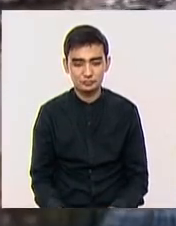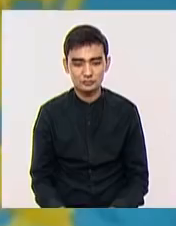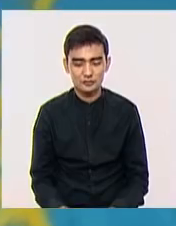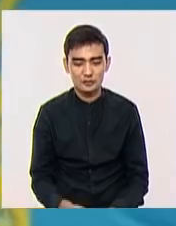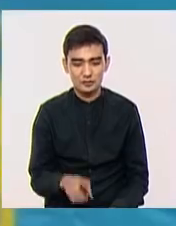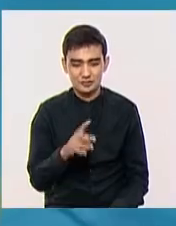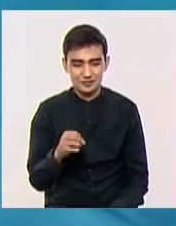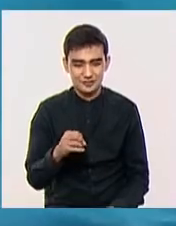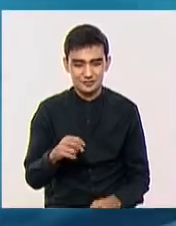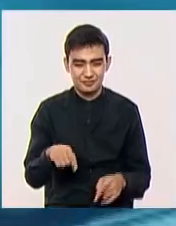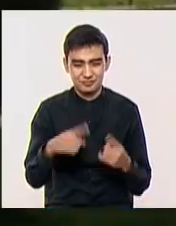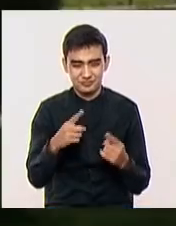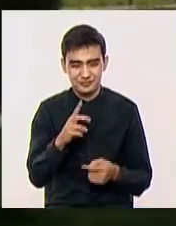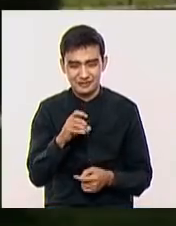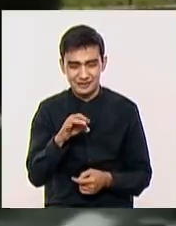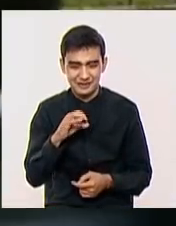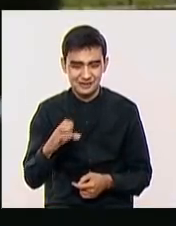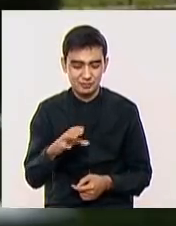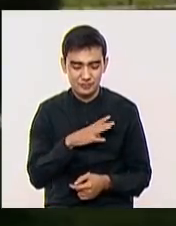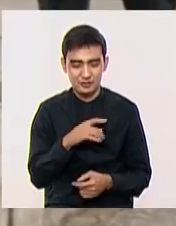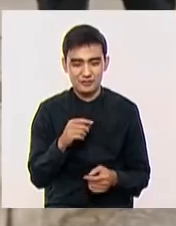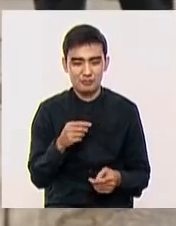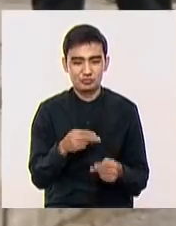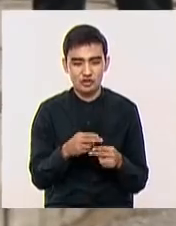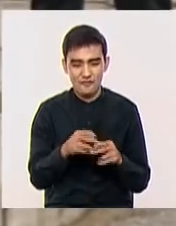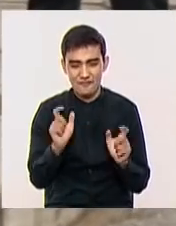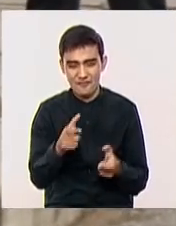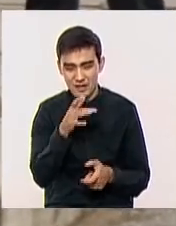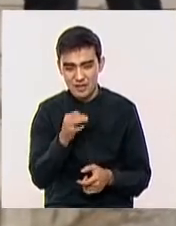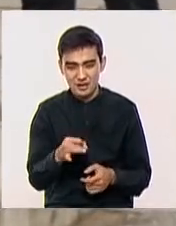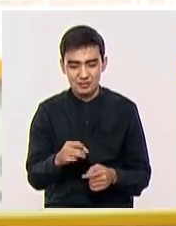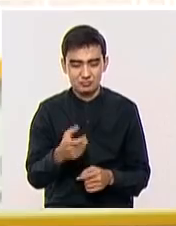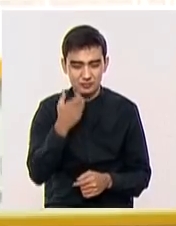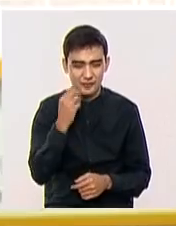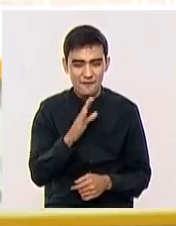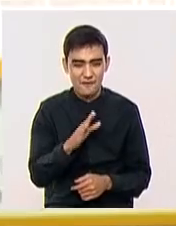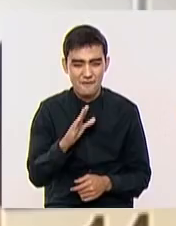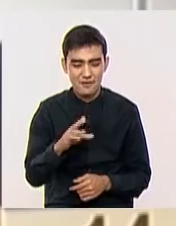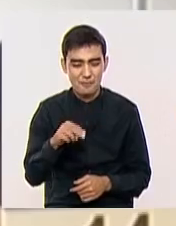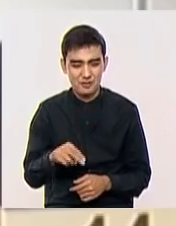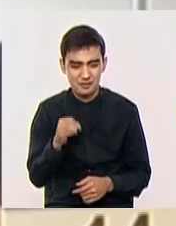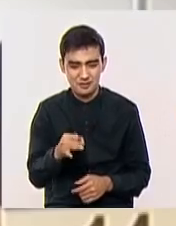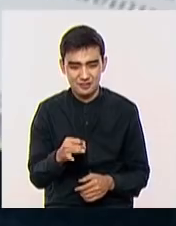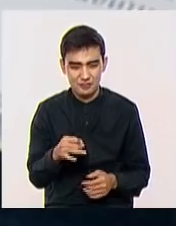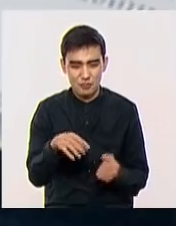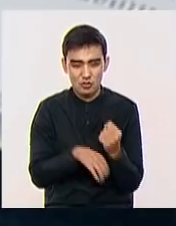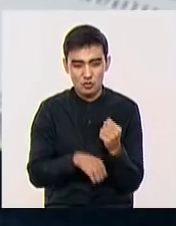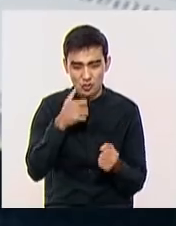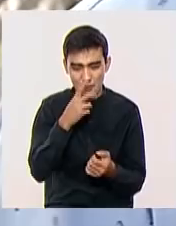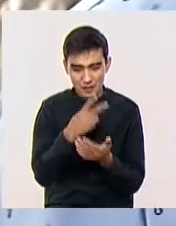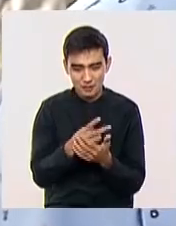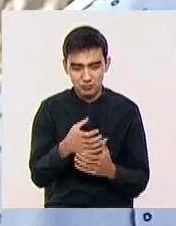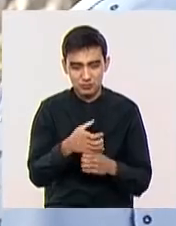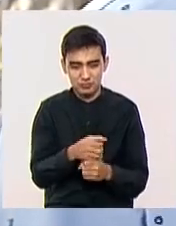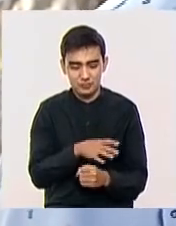Вышли на докризисный уровень. Что, кроме пандемии, мешает Казахстану увеличить ВВП? Как за последние годы снижался этот